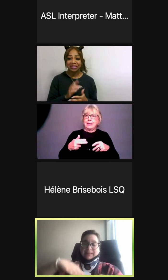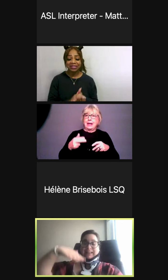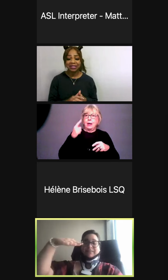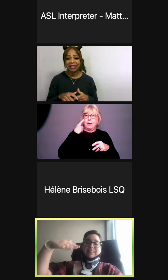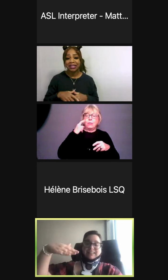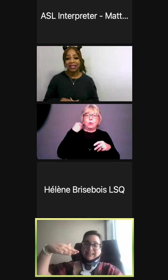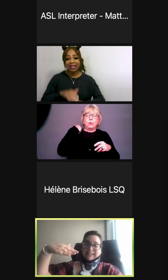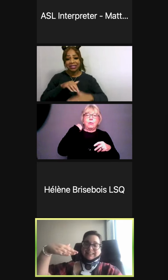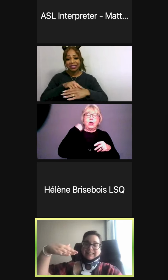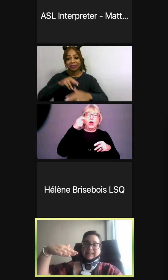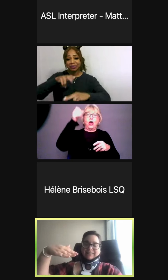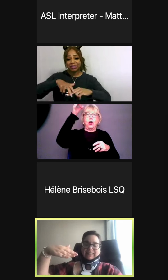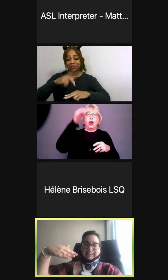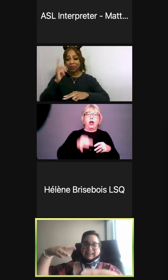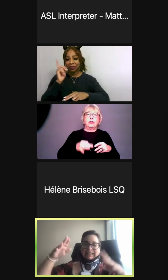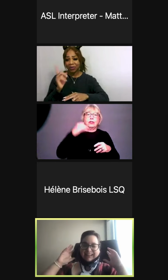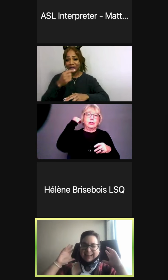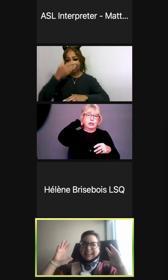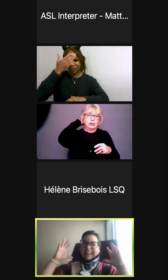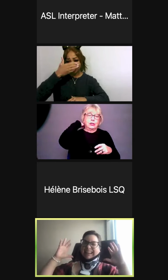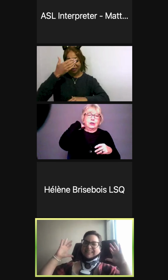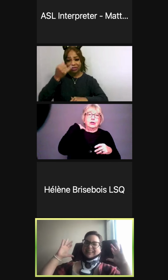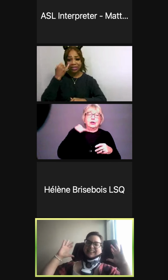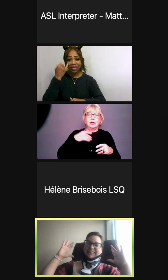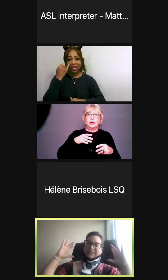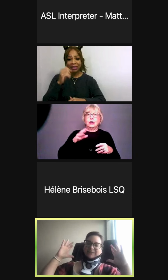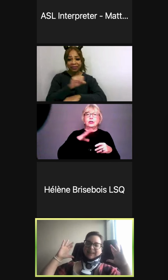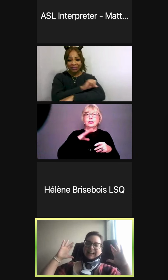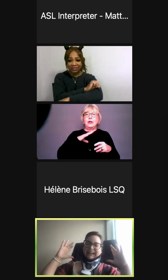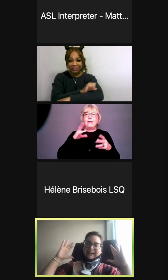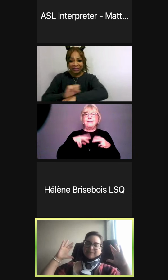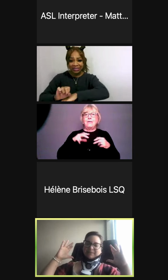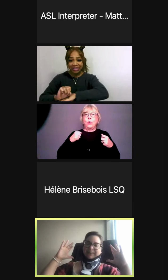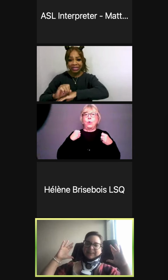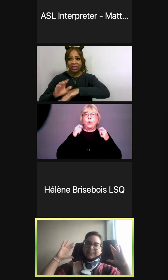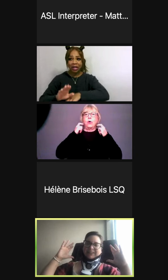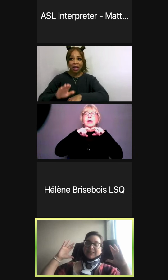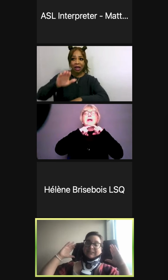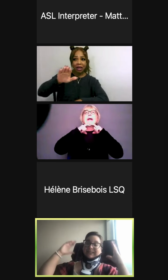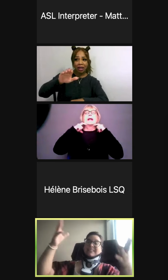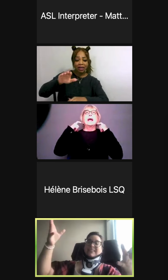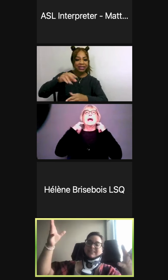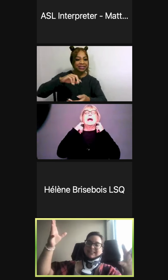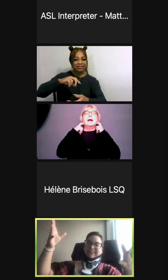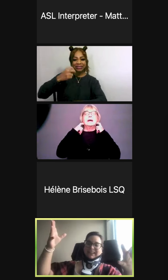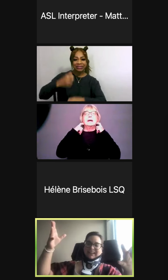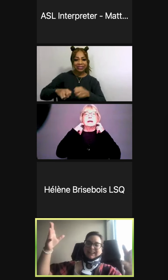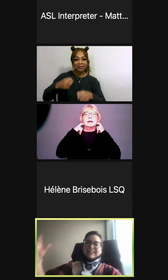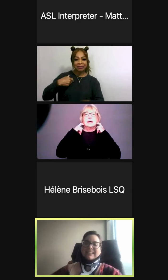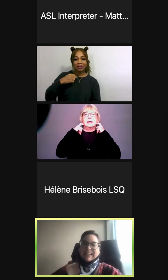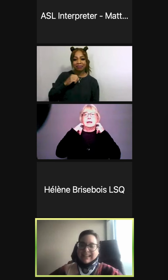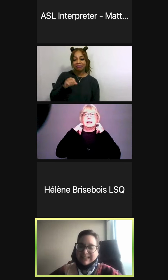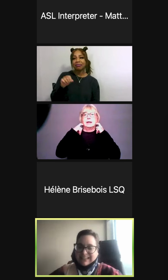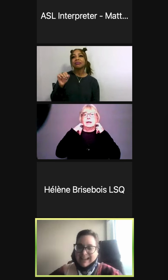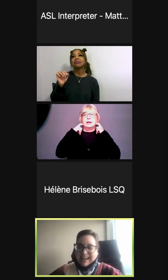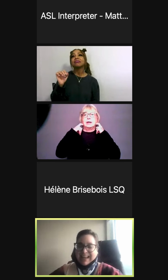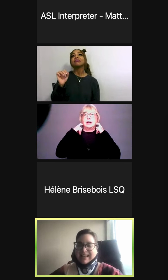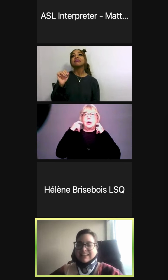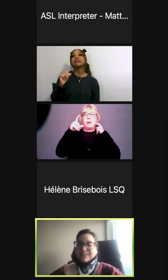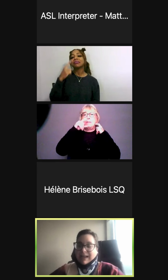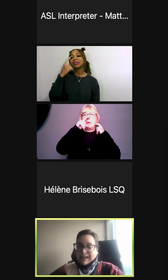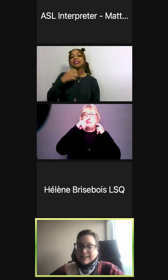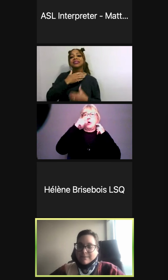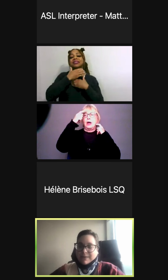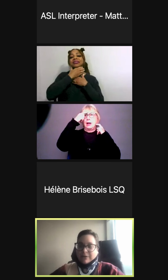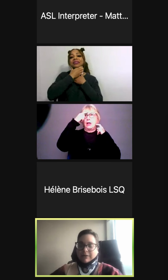vertébrale et je porte un corset, un carcan et je ne peux pas vraiment lever ma tête